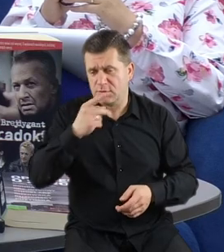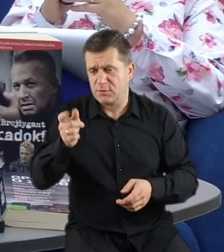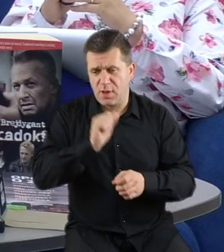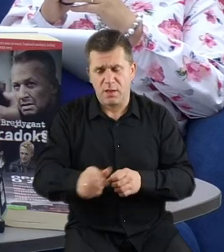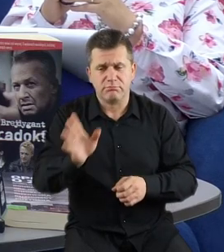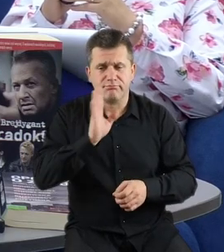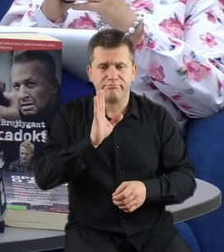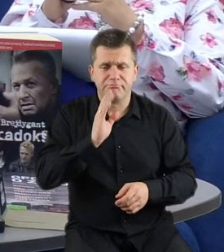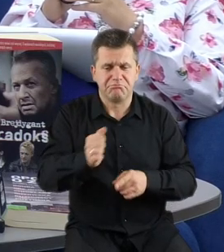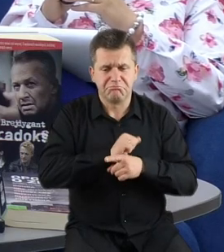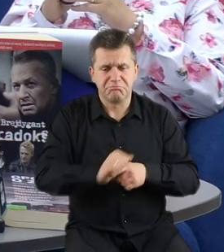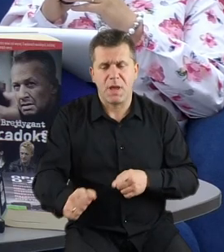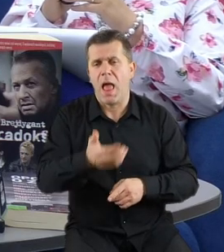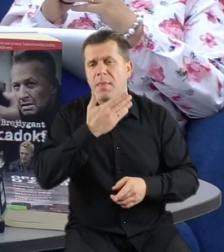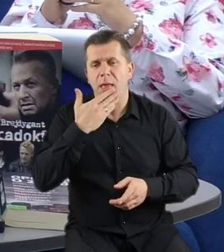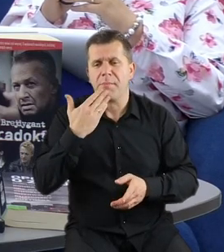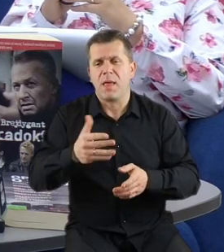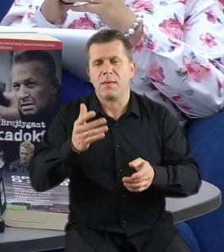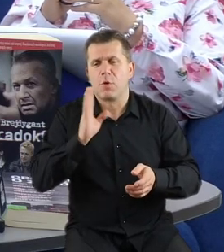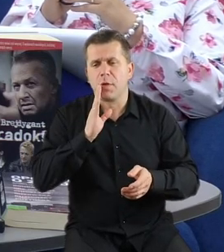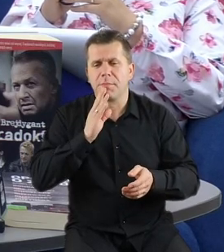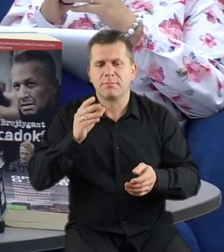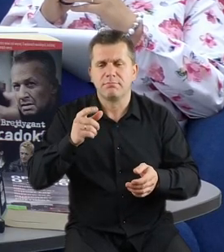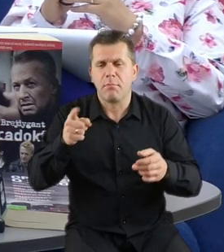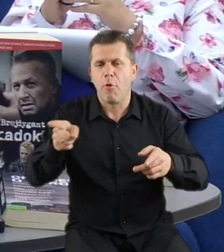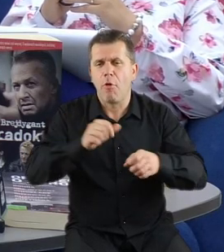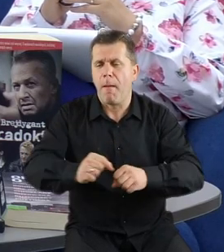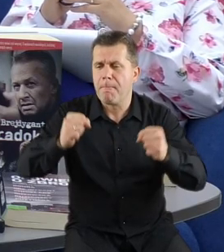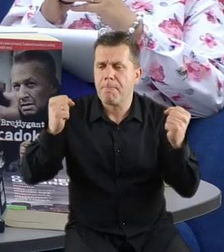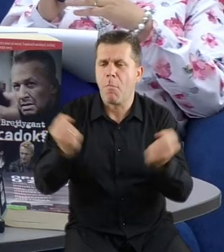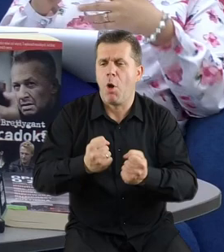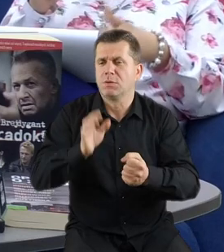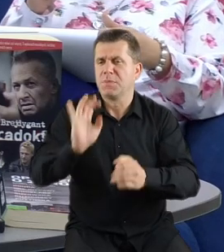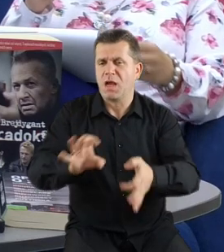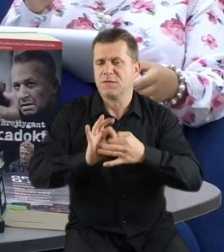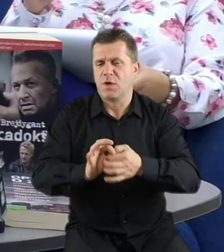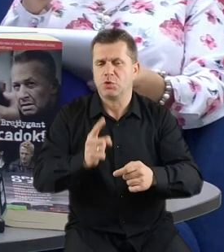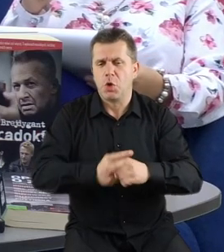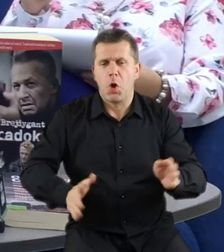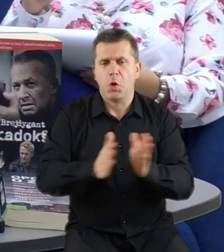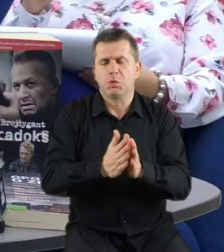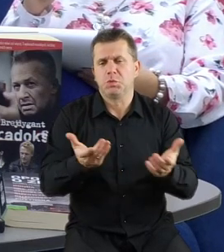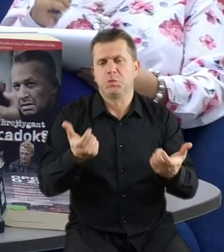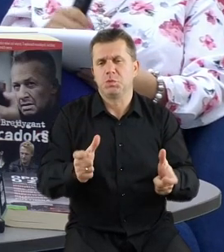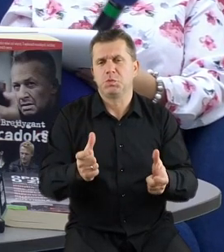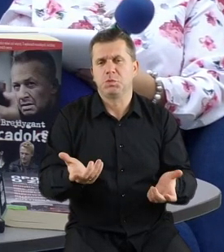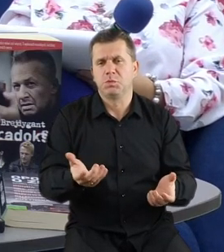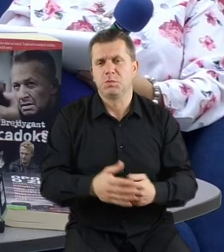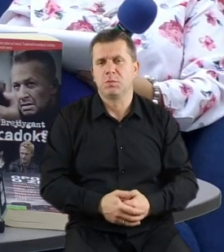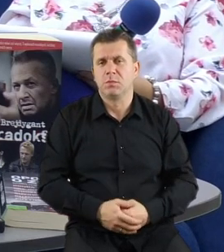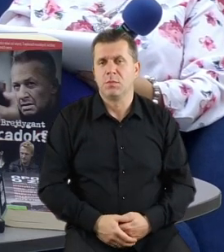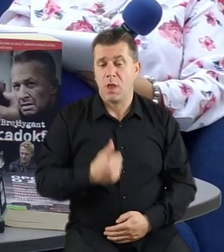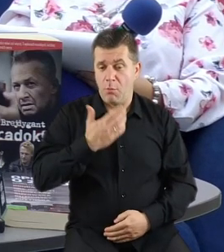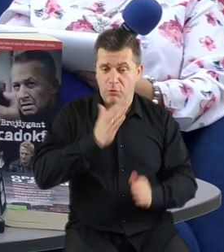dość konserwatywny, natomiast nie było nacisku nałożonego na to, że ona aż tak mocno jest związana z Kościołem. Nie, nie,